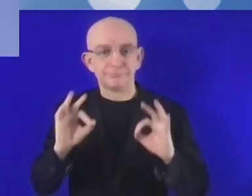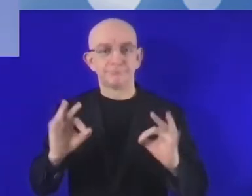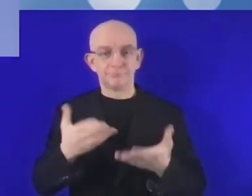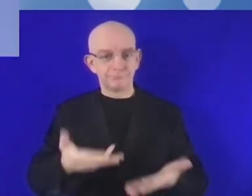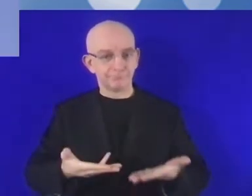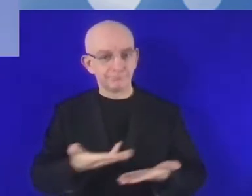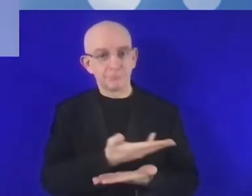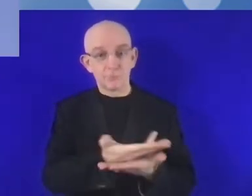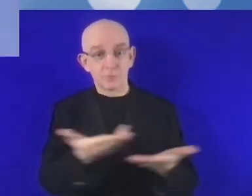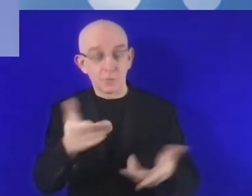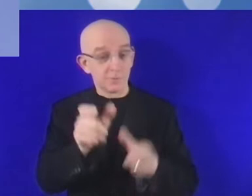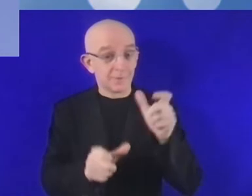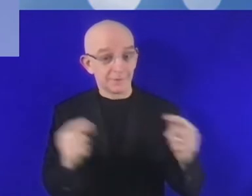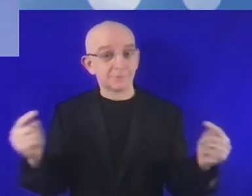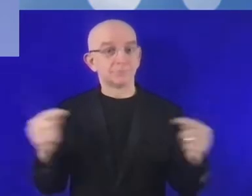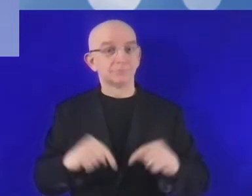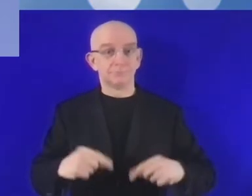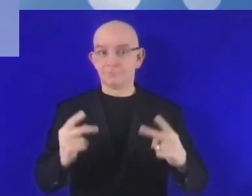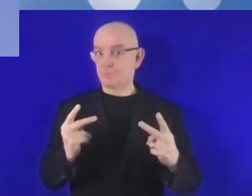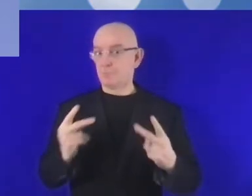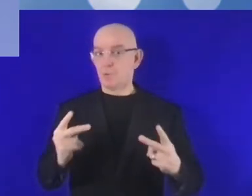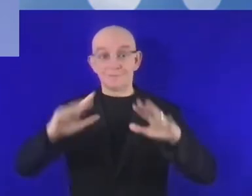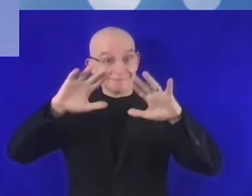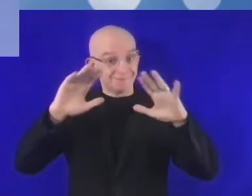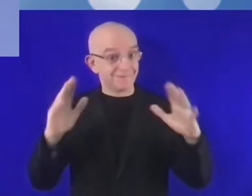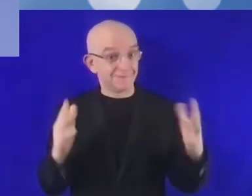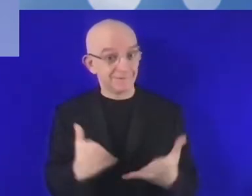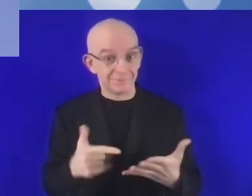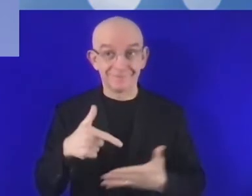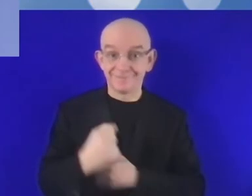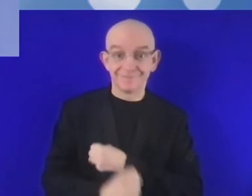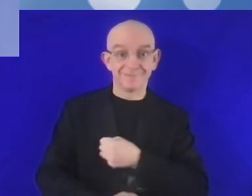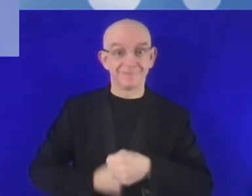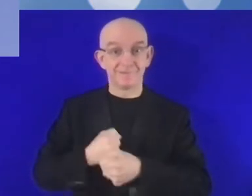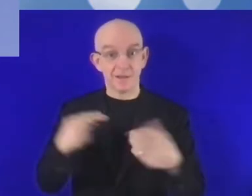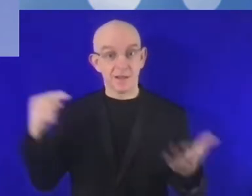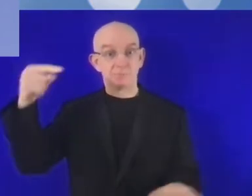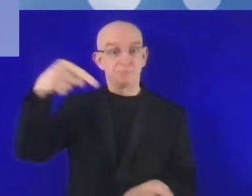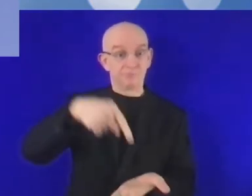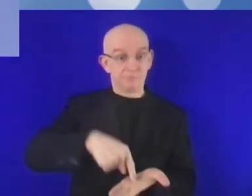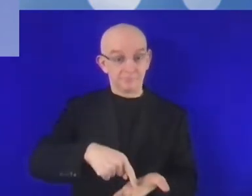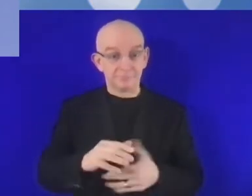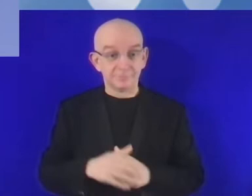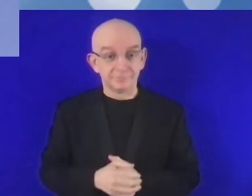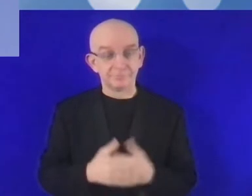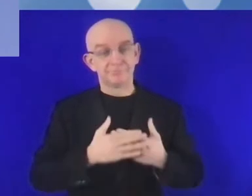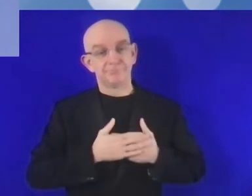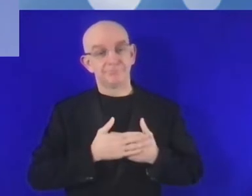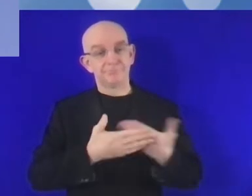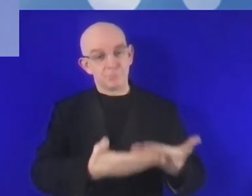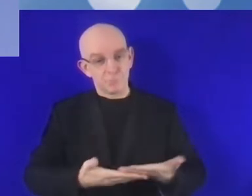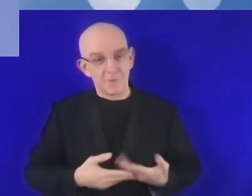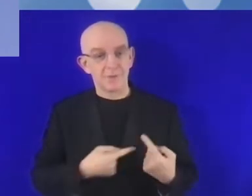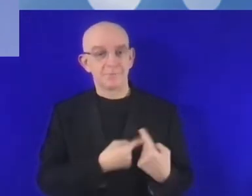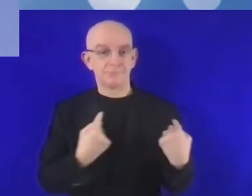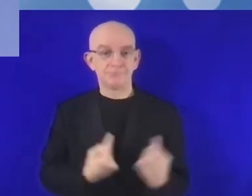الحدث المهم الذي يعتبر من أهم أحداث السنة. أرحب بالجميع الحاضرين